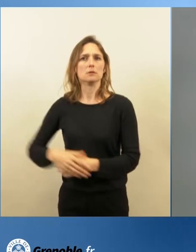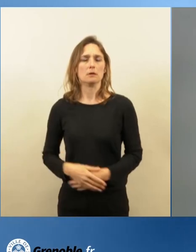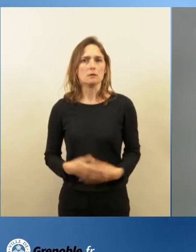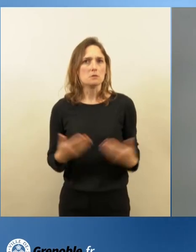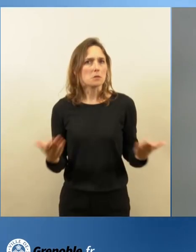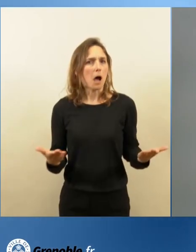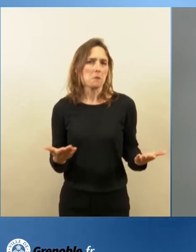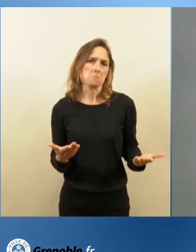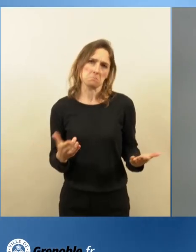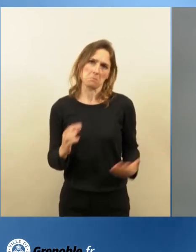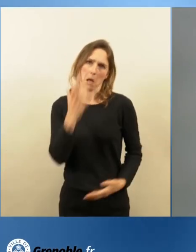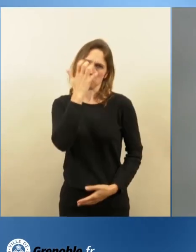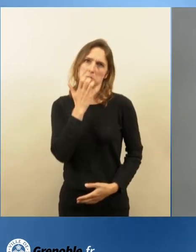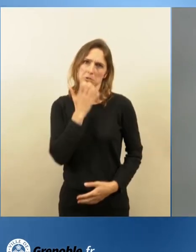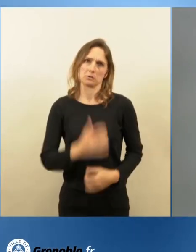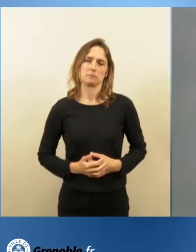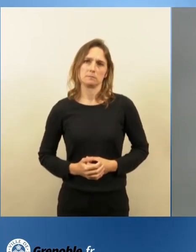un peu triste